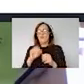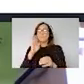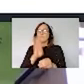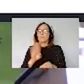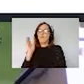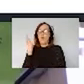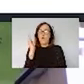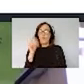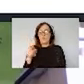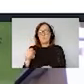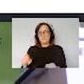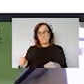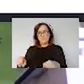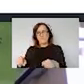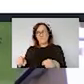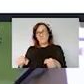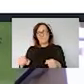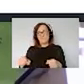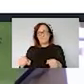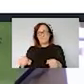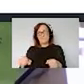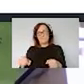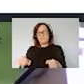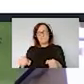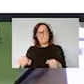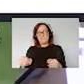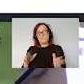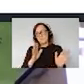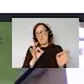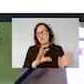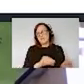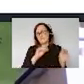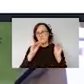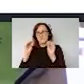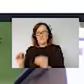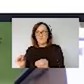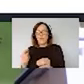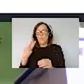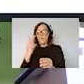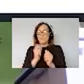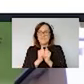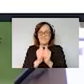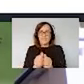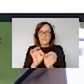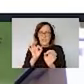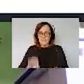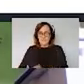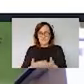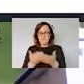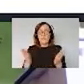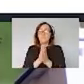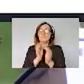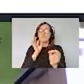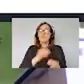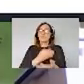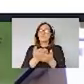Przejdę ponownie do drugiego, może nawet nie tyle ponownie, co przejdę do drugiego zadania dla Państwa i poproszę,